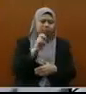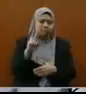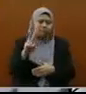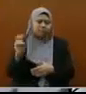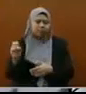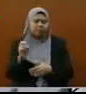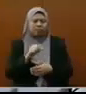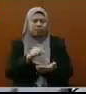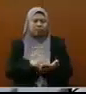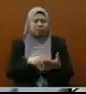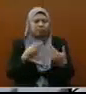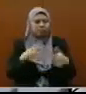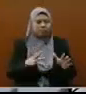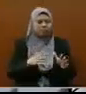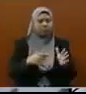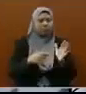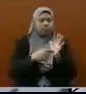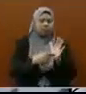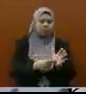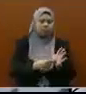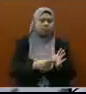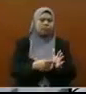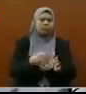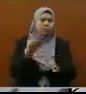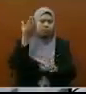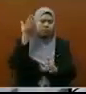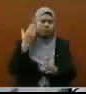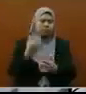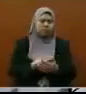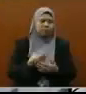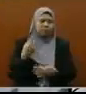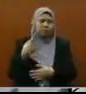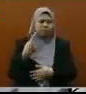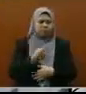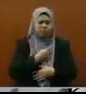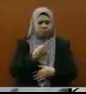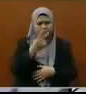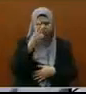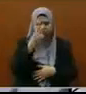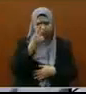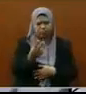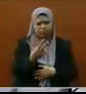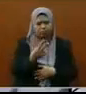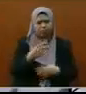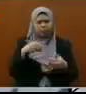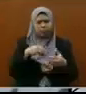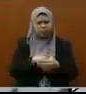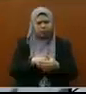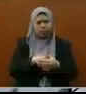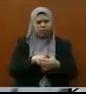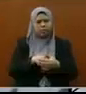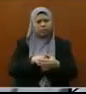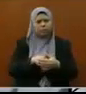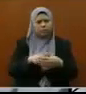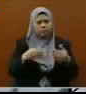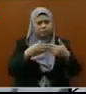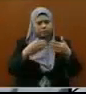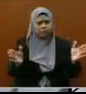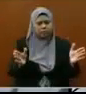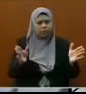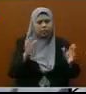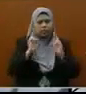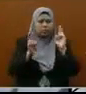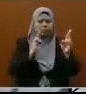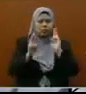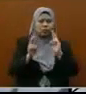dibentangkan oleh Yang Amat Berhormat Sungai Tua, kita melihat dalam pembukaan ucapan perbahasan Yang Amat Berhormat Menteri